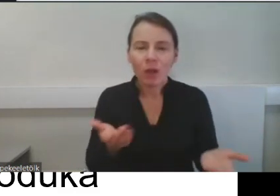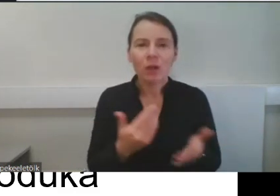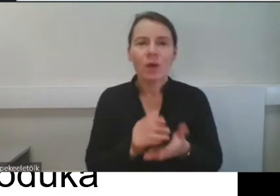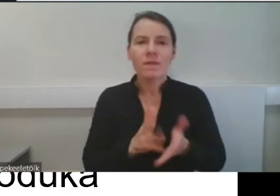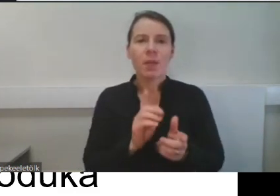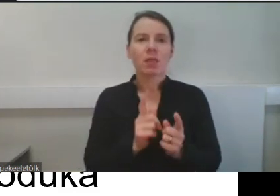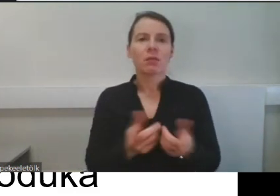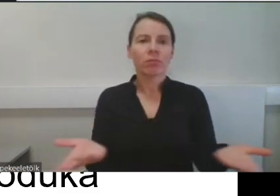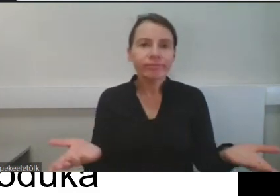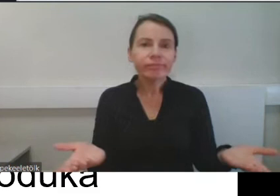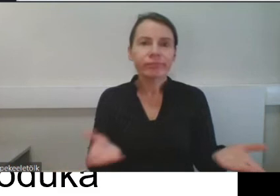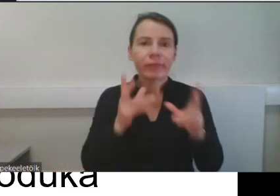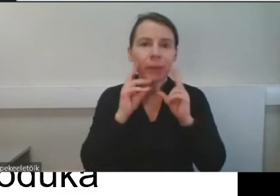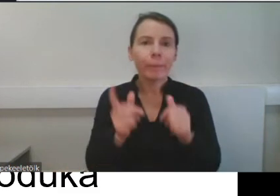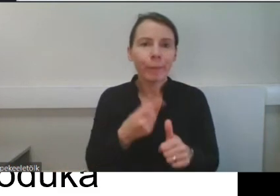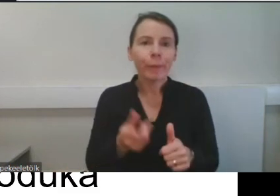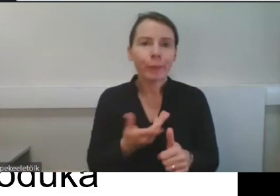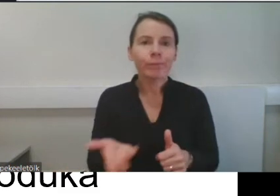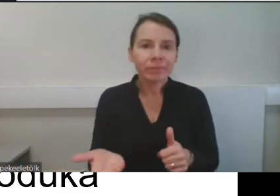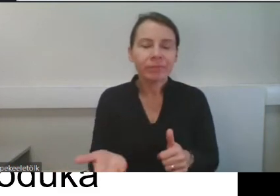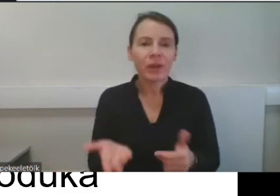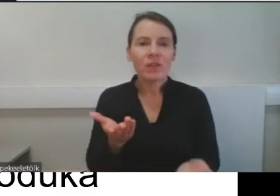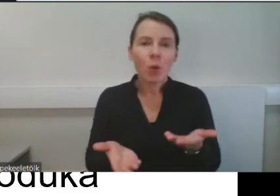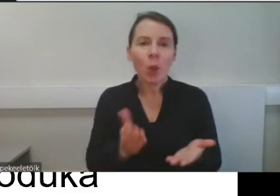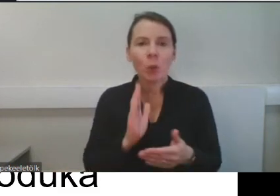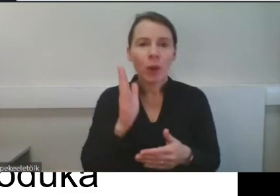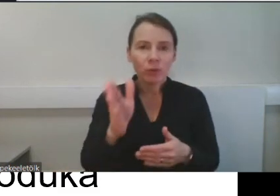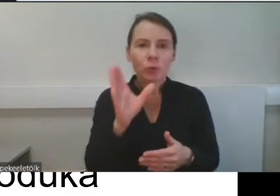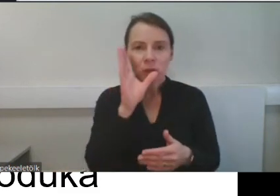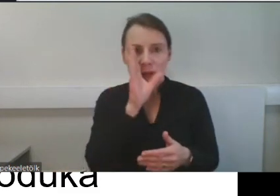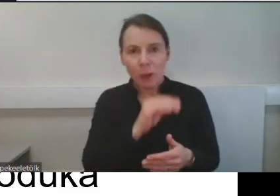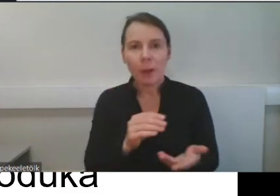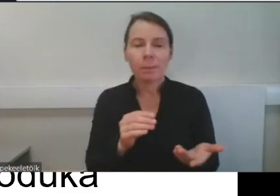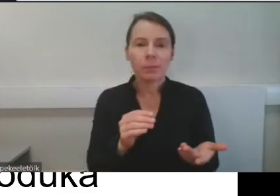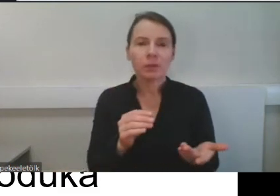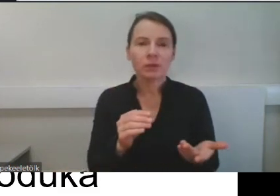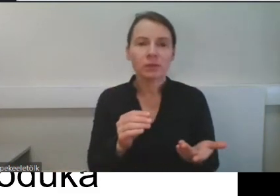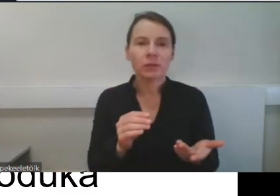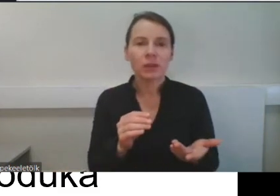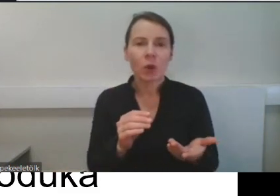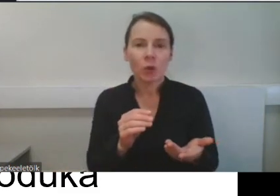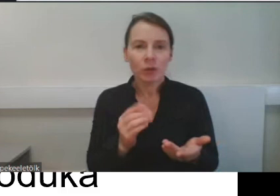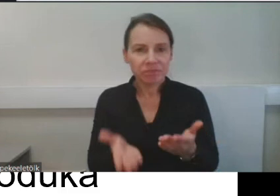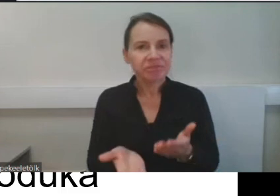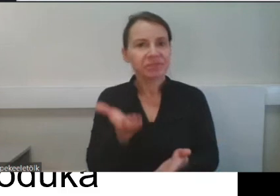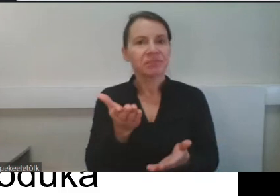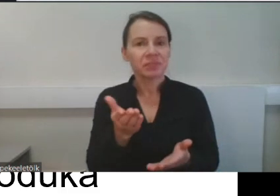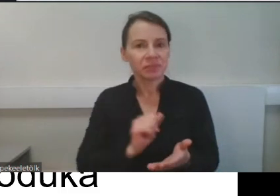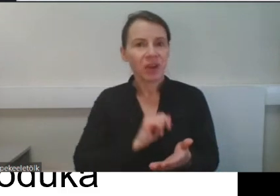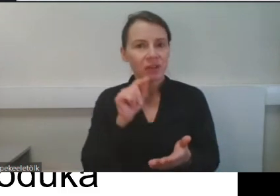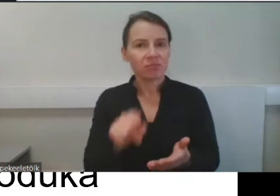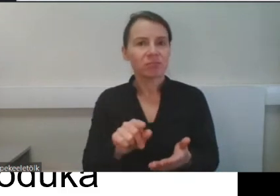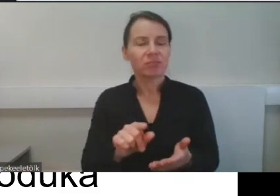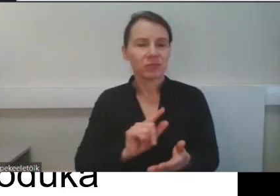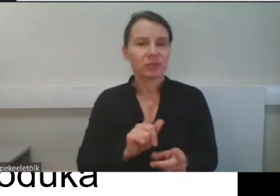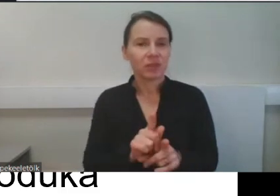tõesti kas ei käigi tööl või nad käivad tööl vähe, nende sissetulek on ebapiisav. Et siin jällegi on olemas